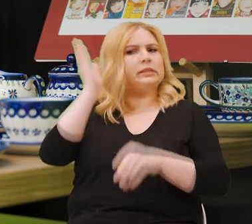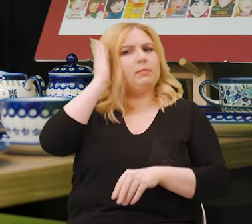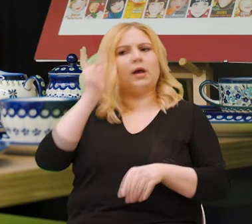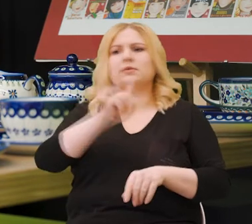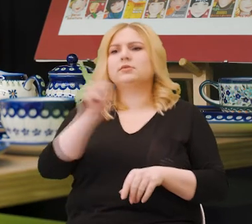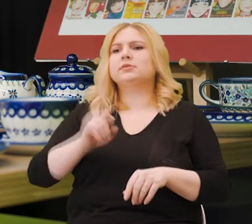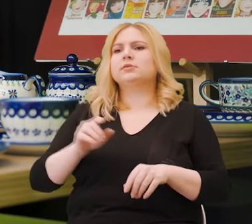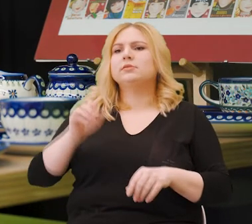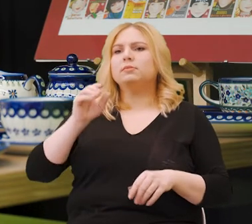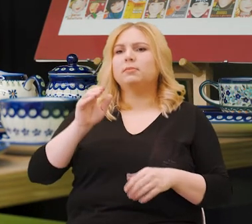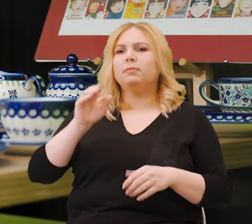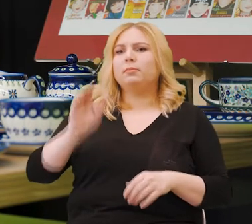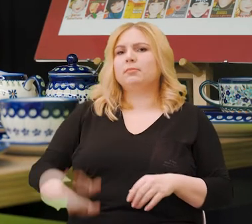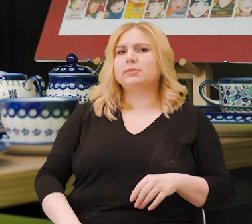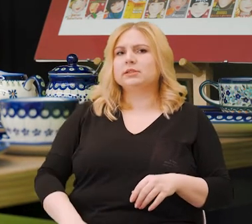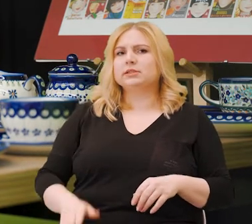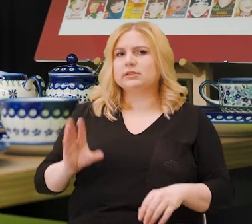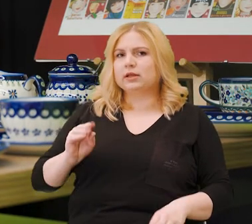psem. A tata na to.